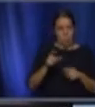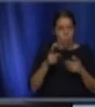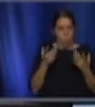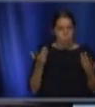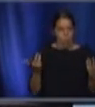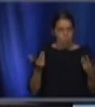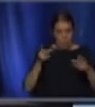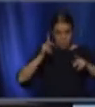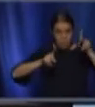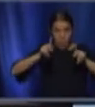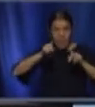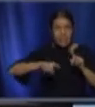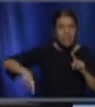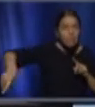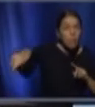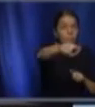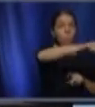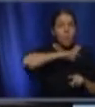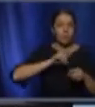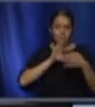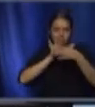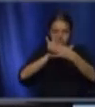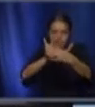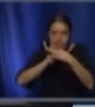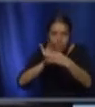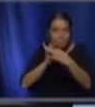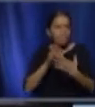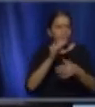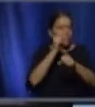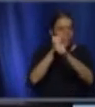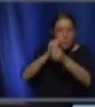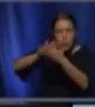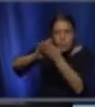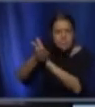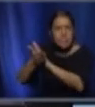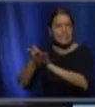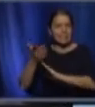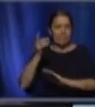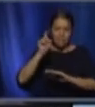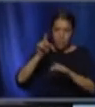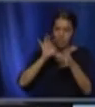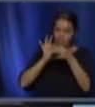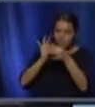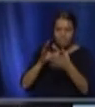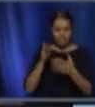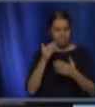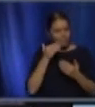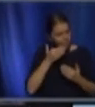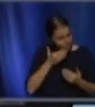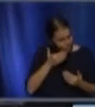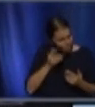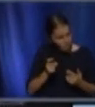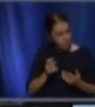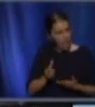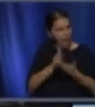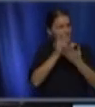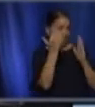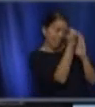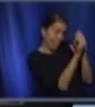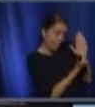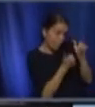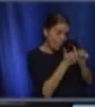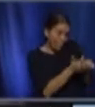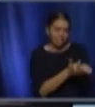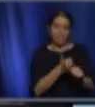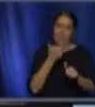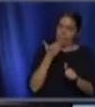les différentes communautés collaborent à diminuer les éclosions et qu'on puisse contrôler le nombre d'éclosions et que les chiffres associés à chacune des